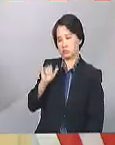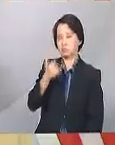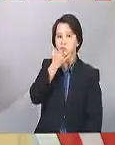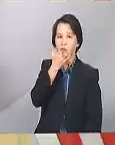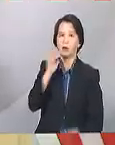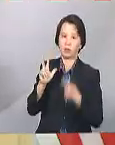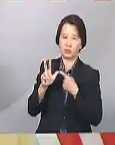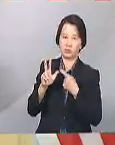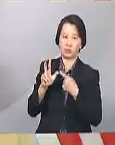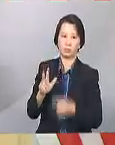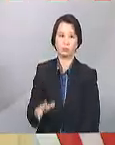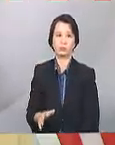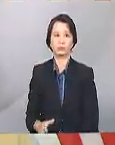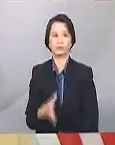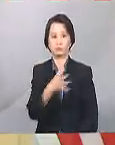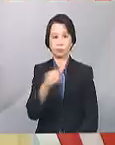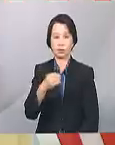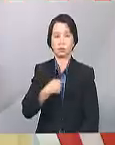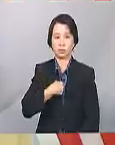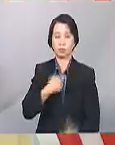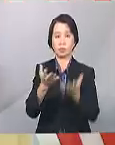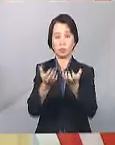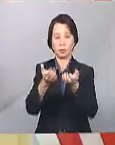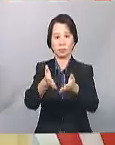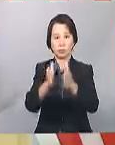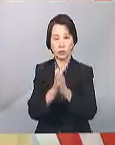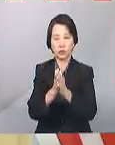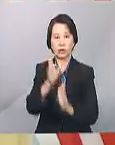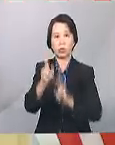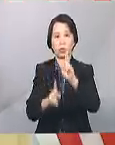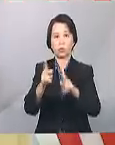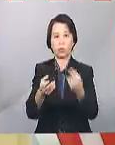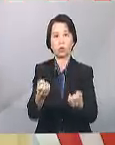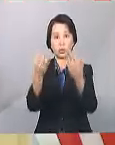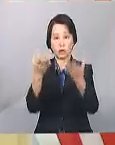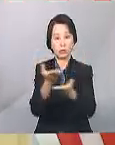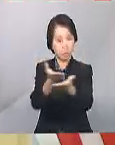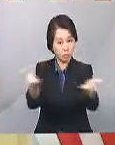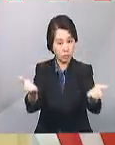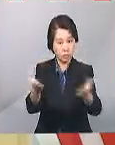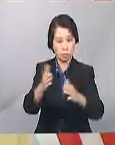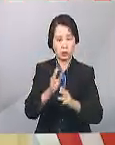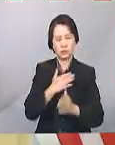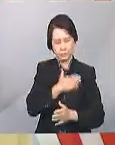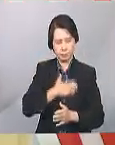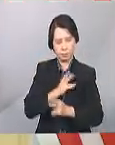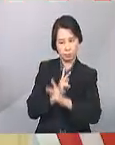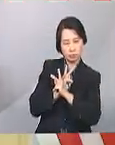itu, saya ingin meminta supaya orang ramai lebih